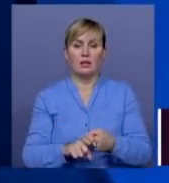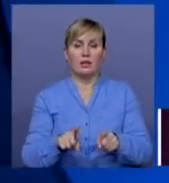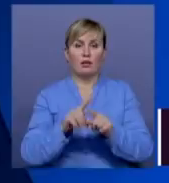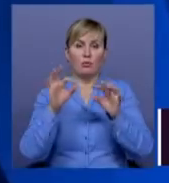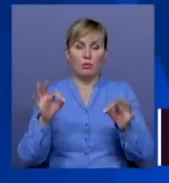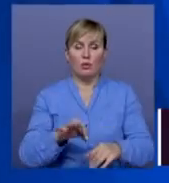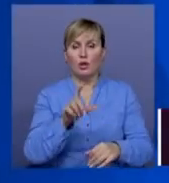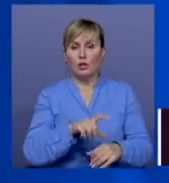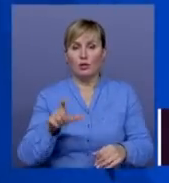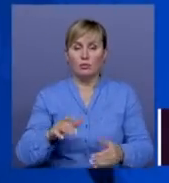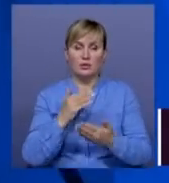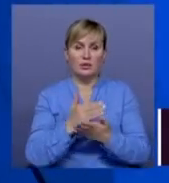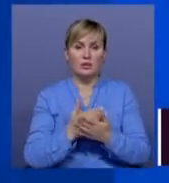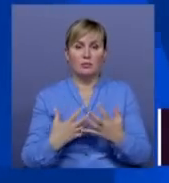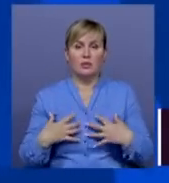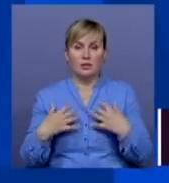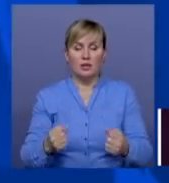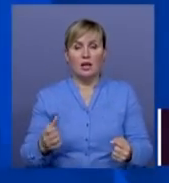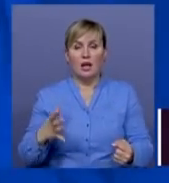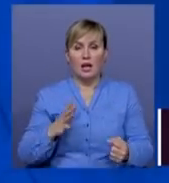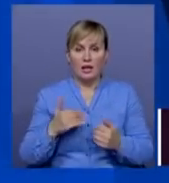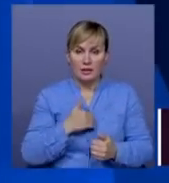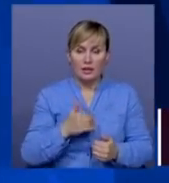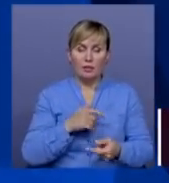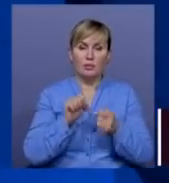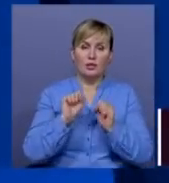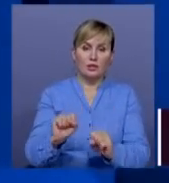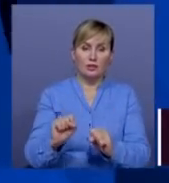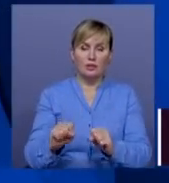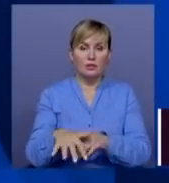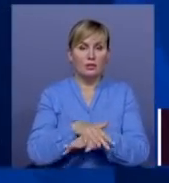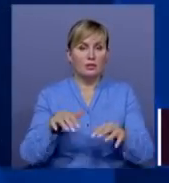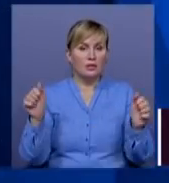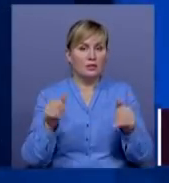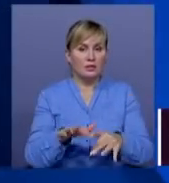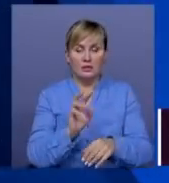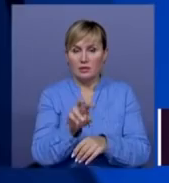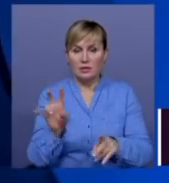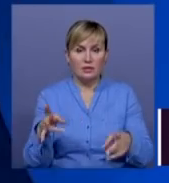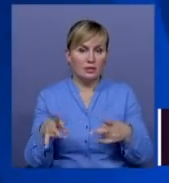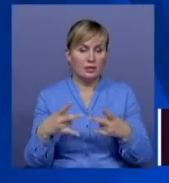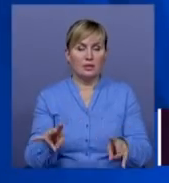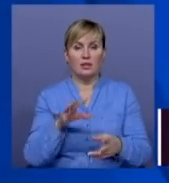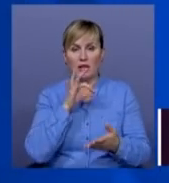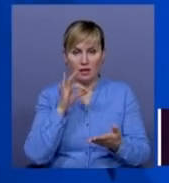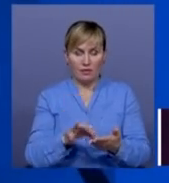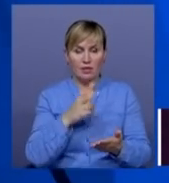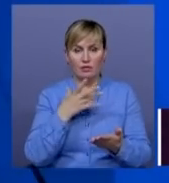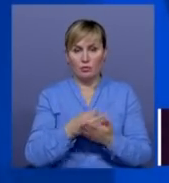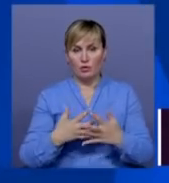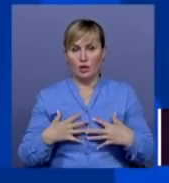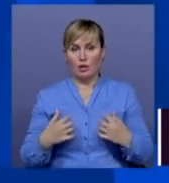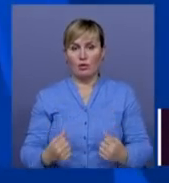образом, работники системы здравоохранения надеются предостеречь граждан не посещать места массового скопления людей и более ответственно относиться к своему